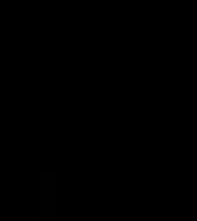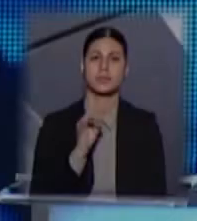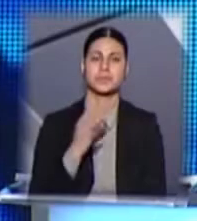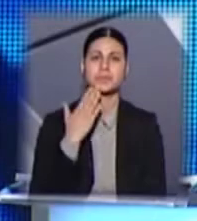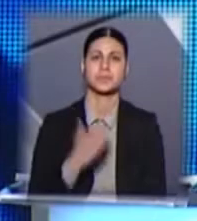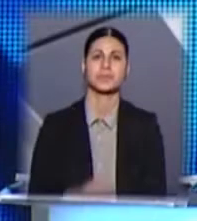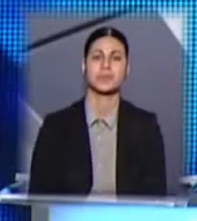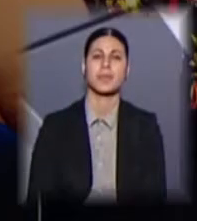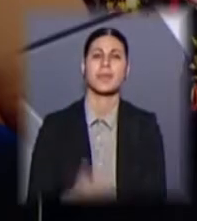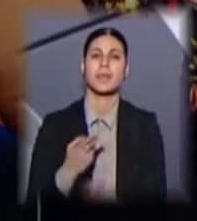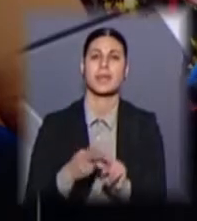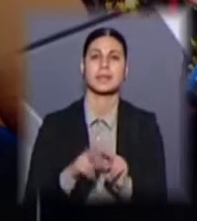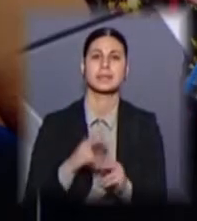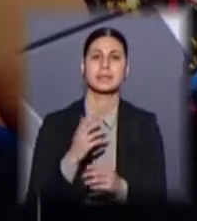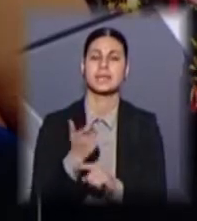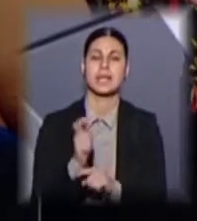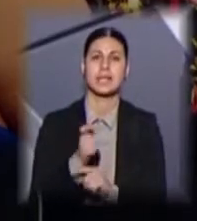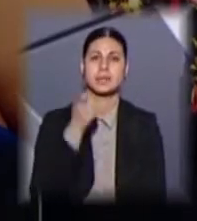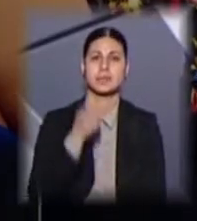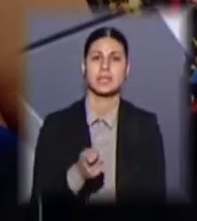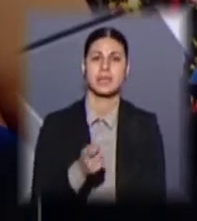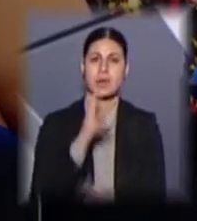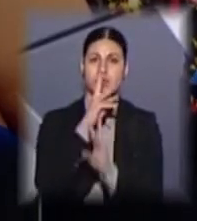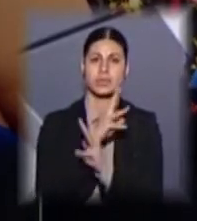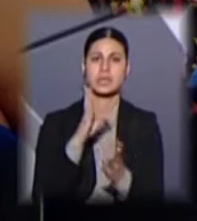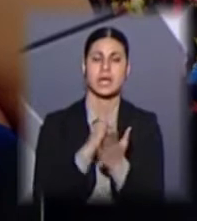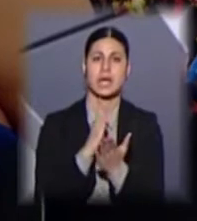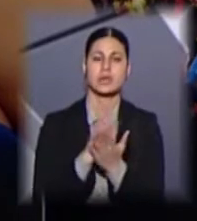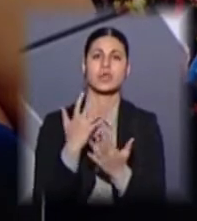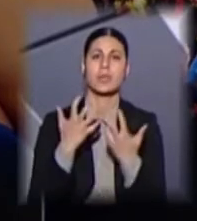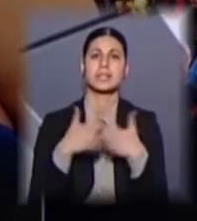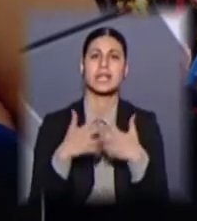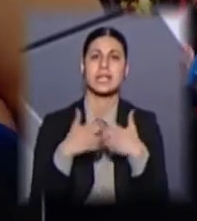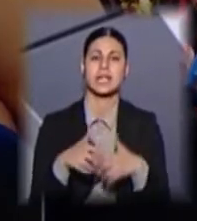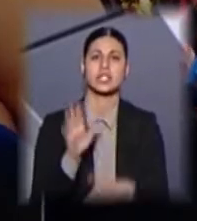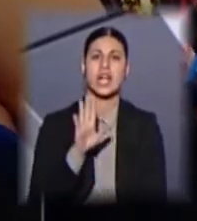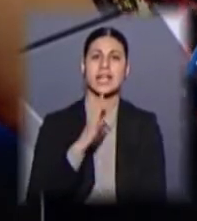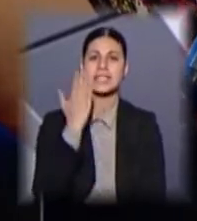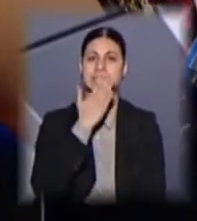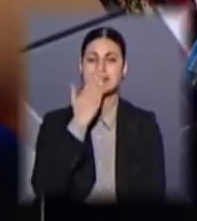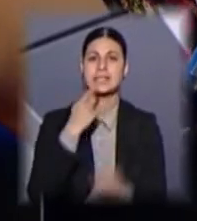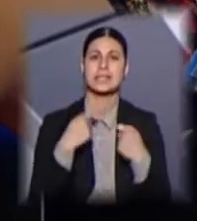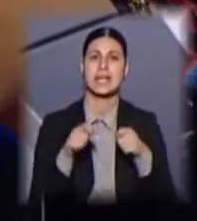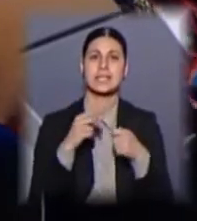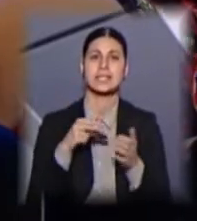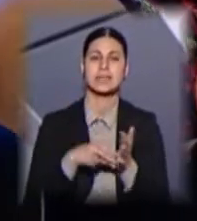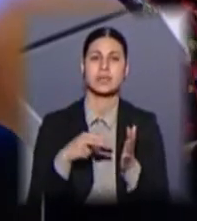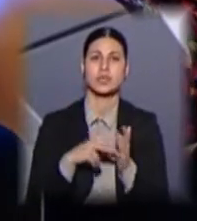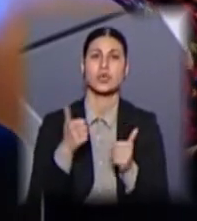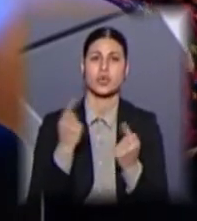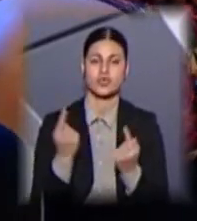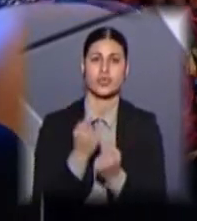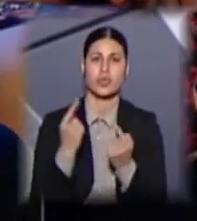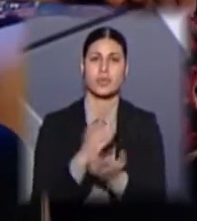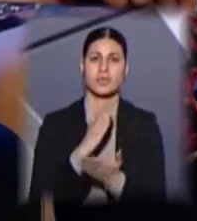ჩვენთვის. ეს არის ძალიან მინიმალური კომპენსაცია, რომელიც დაიანგარიშება არა წიგნის გასაყიდი ფასიდან, როგორც ჩვეულებრივ